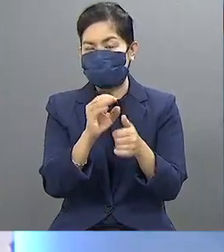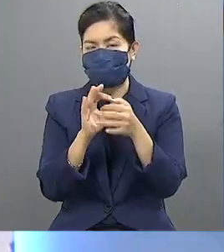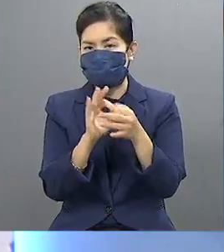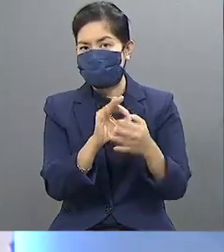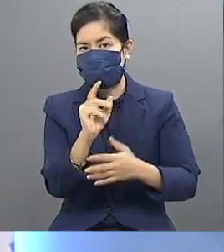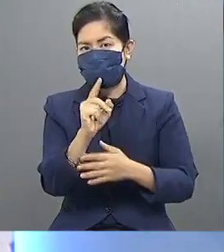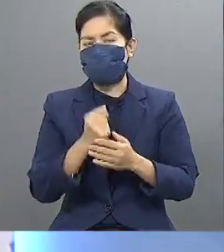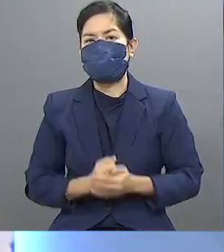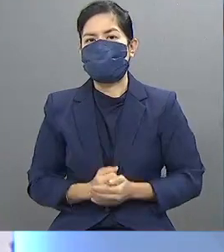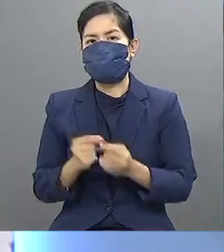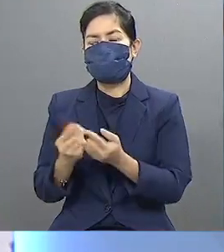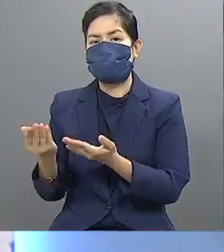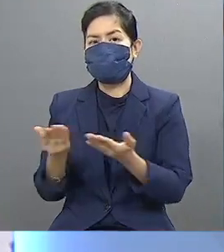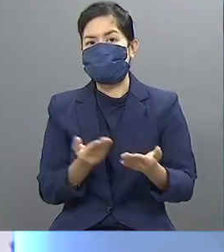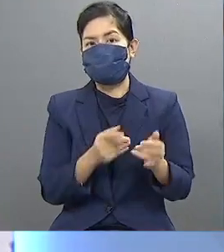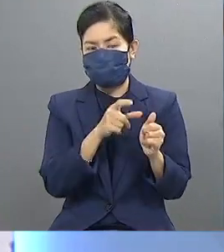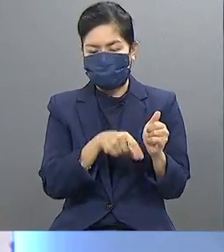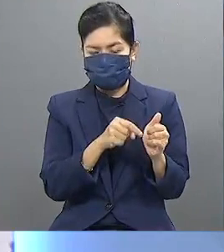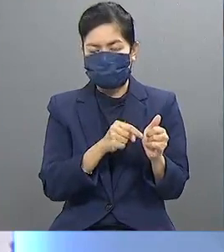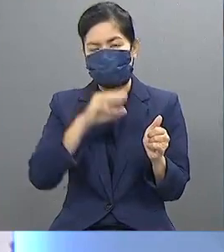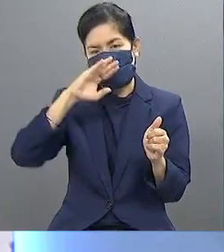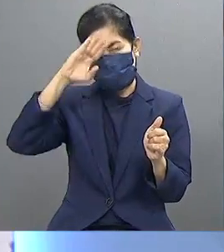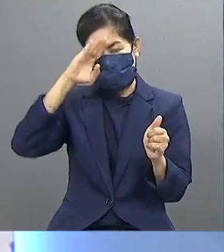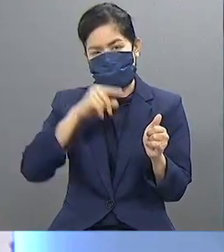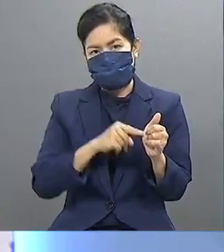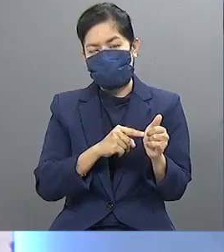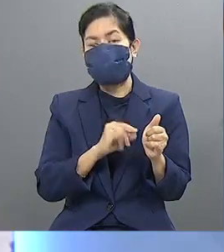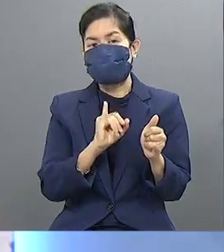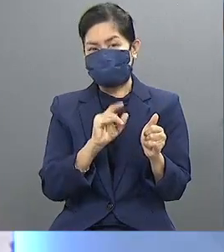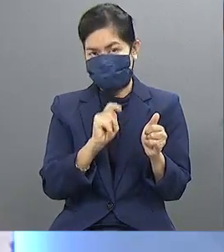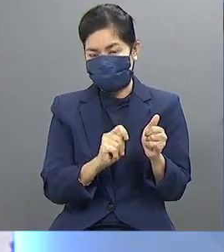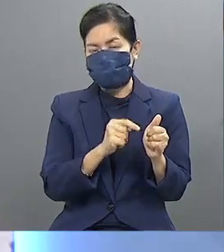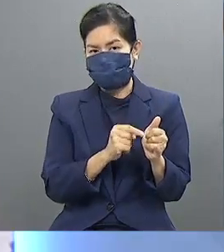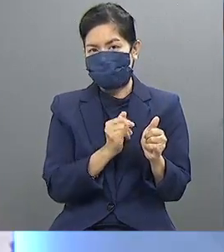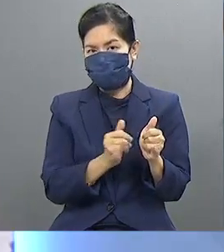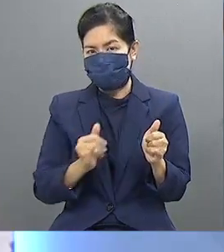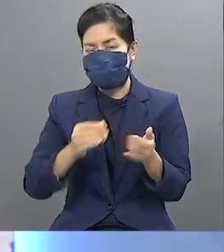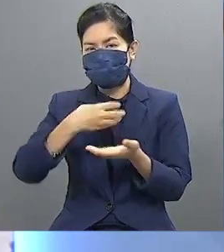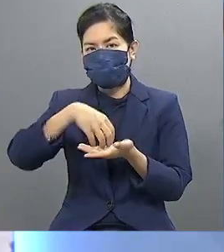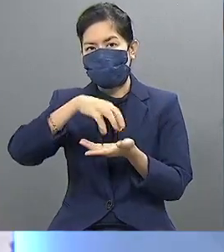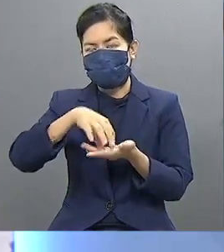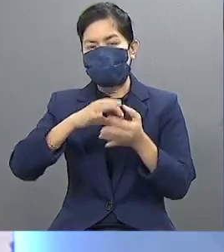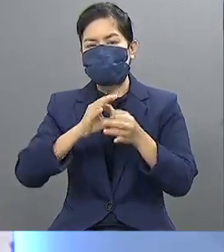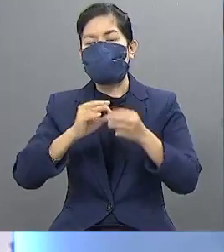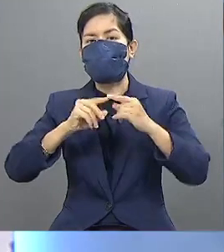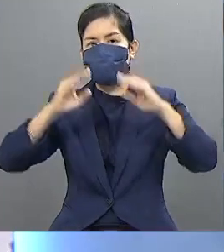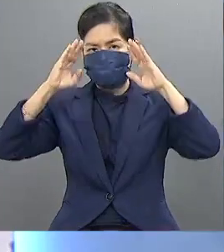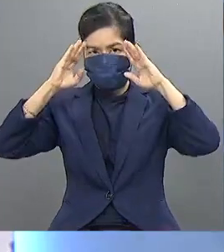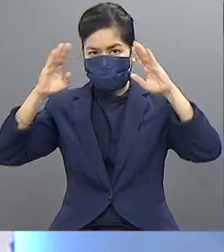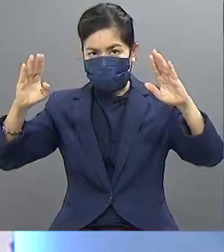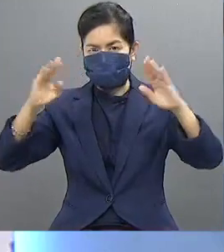างคนไข้ที่เป็นโรคไตจริงเขาจะมีประสบการณ์เขามาแชร์แล้วก็แพทย์ผู้เชี่ยวชาญจากสมาคมโรคไตนะ